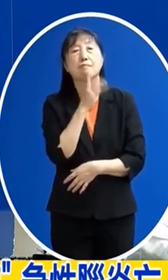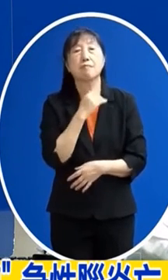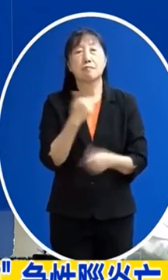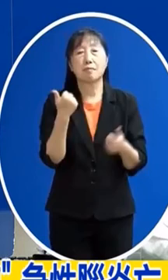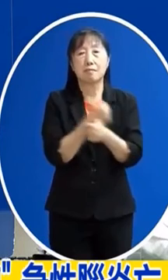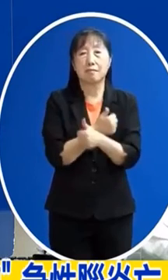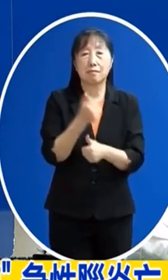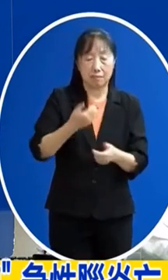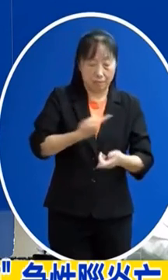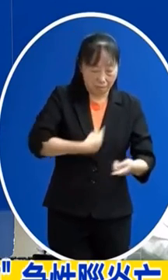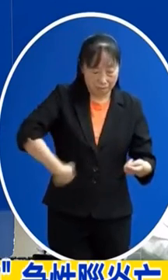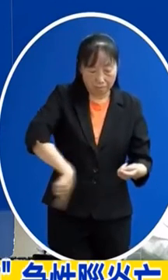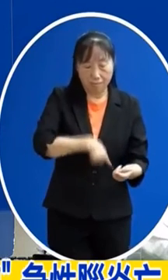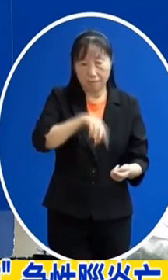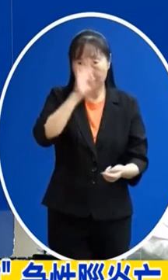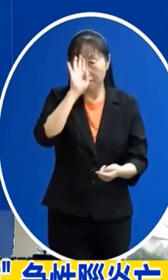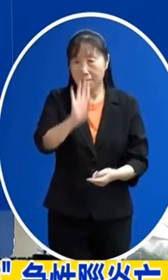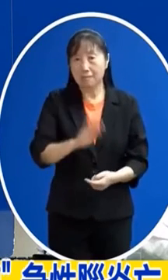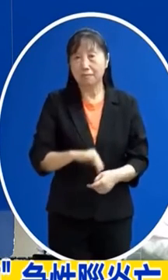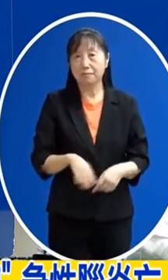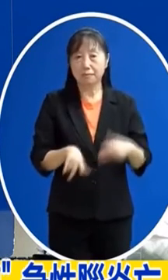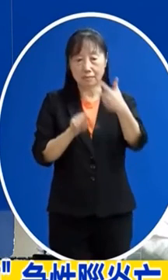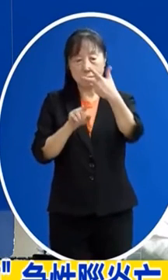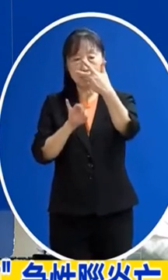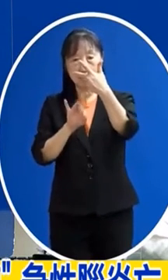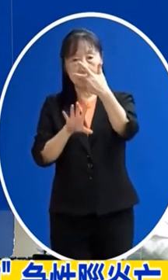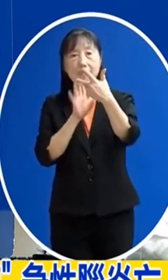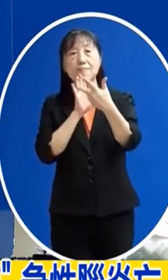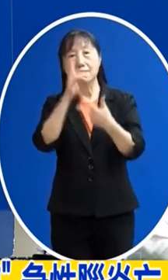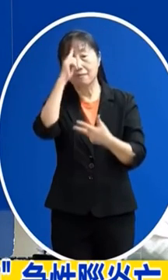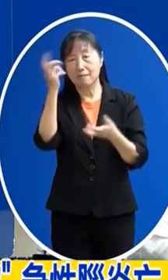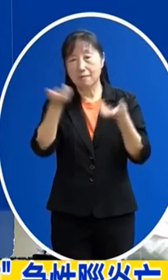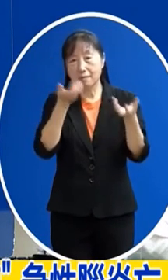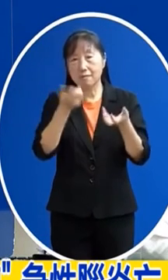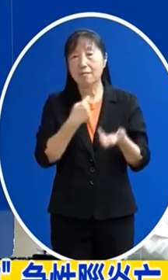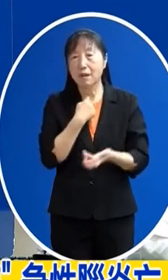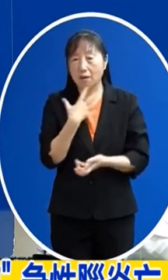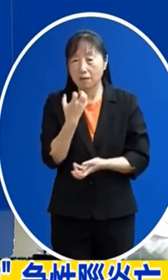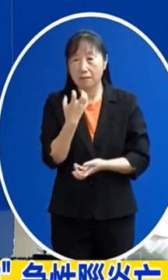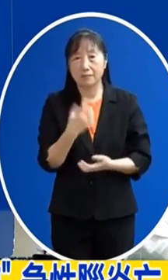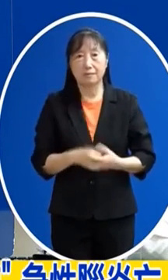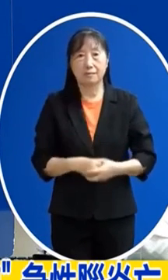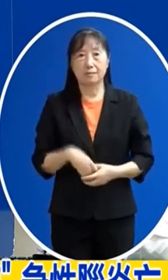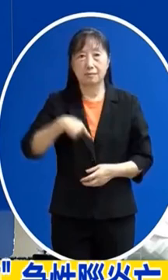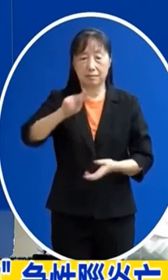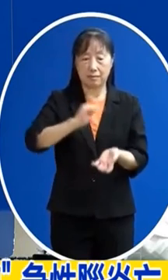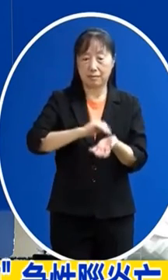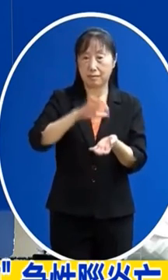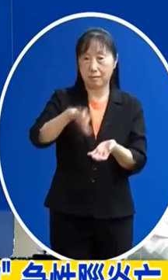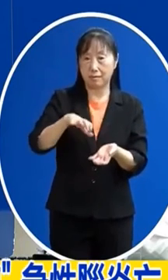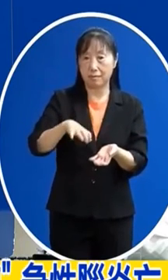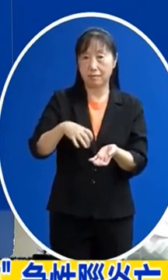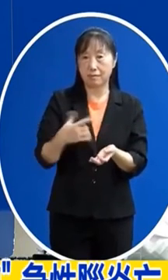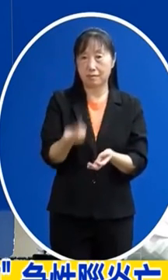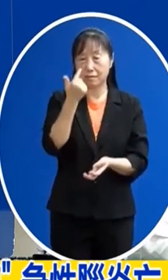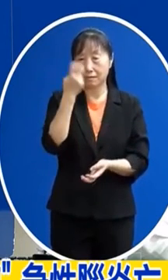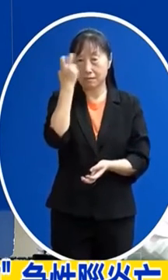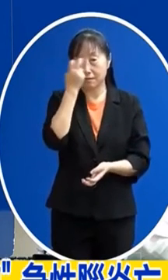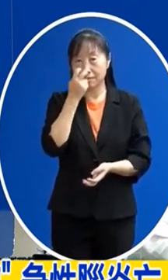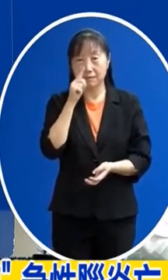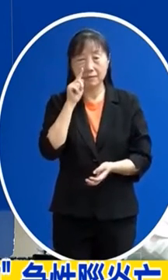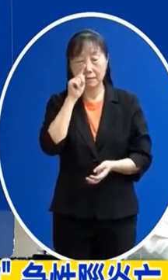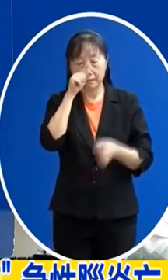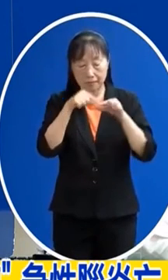的一个疾病哦。那在7月15号的时候是发烧跟喉咙痛，那到诊所有进行快筛检验阳